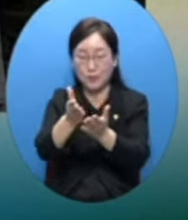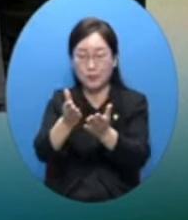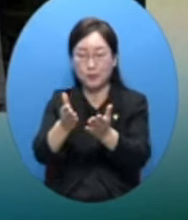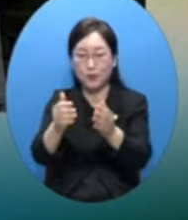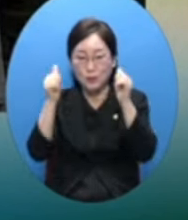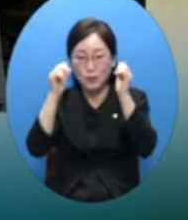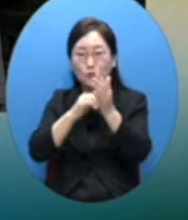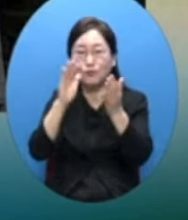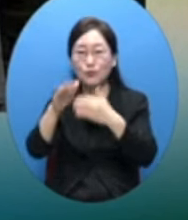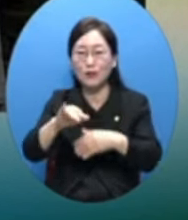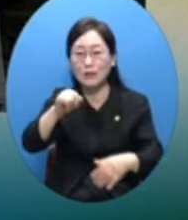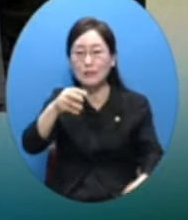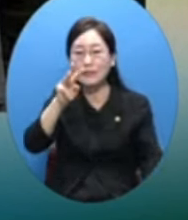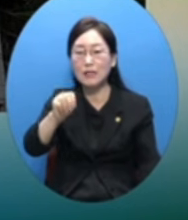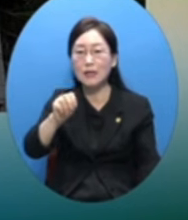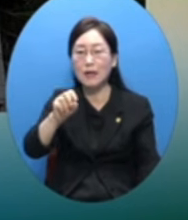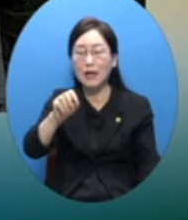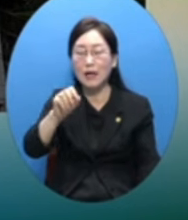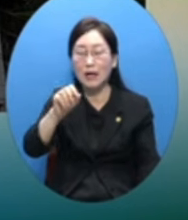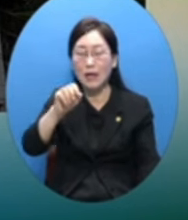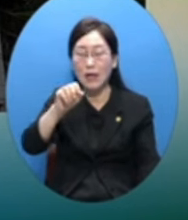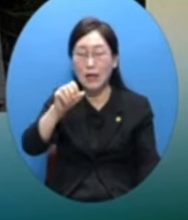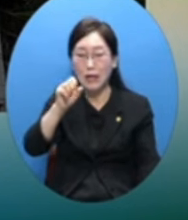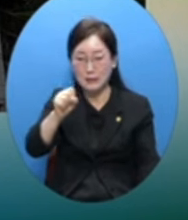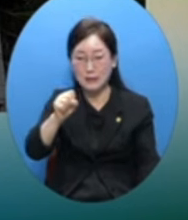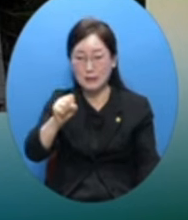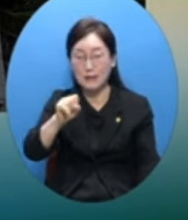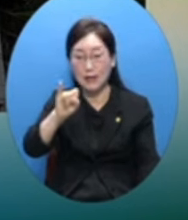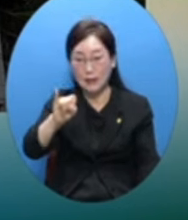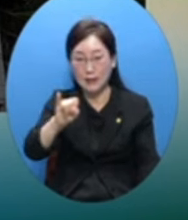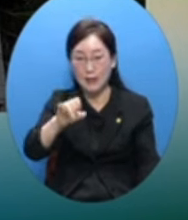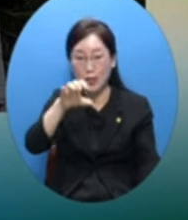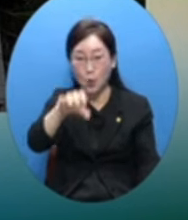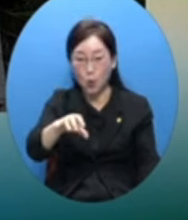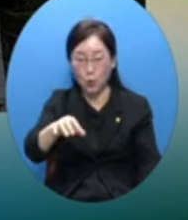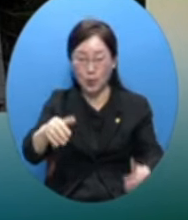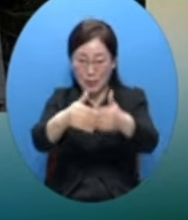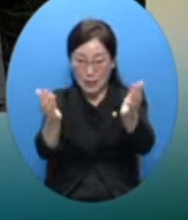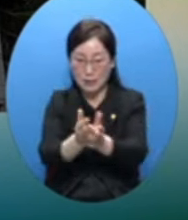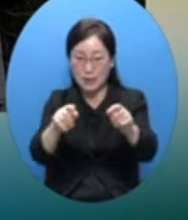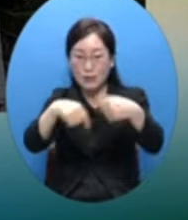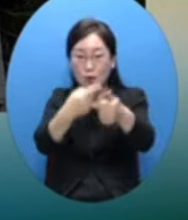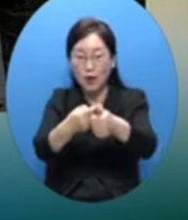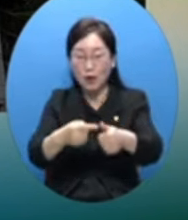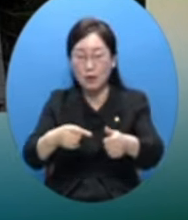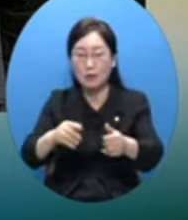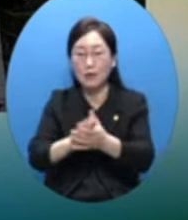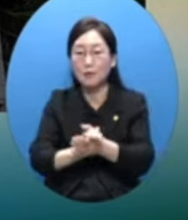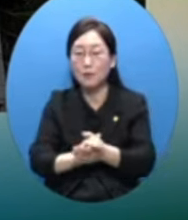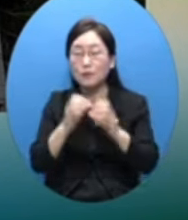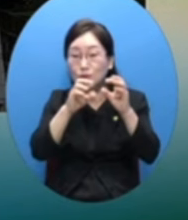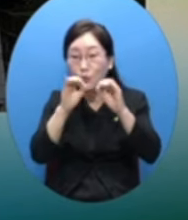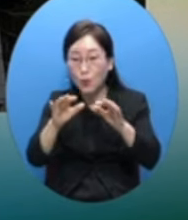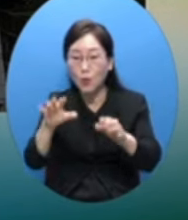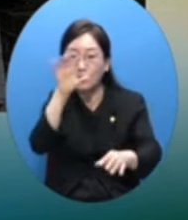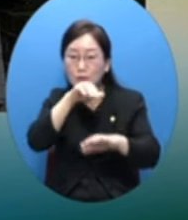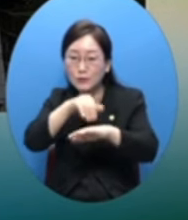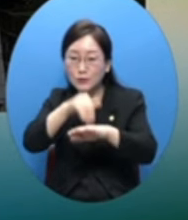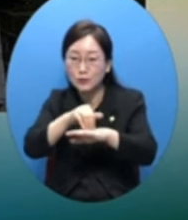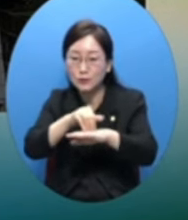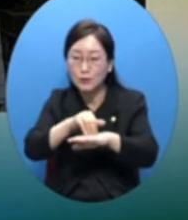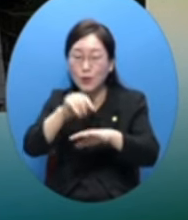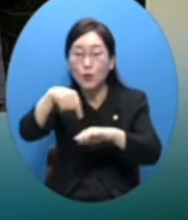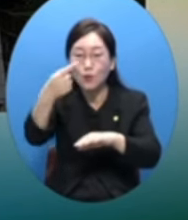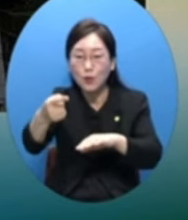GMS, SIM 선교에서 간사로 섬기며 선교훈련을 받고 2009년도에는 미전도 종족 선교공동체인 커미션에 가입을